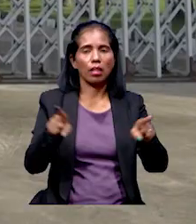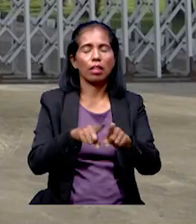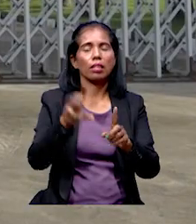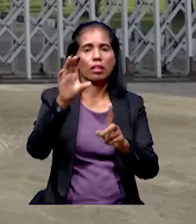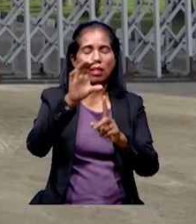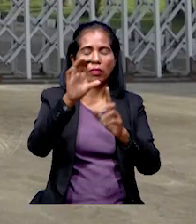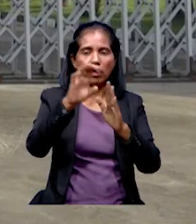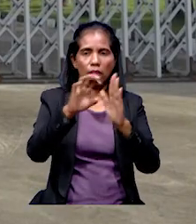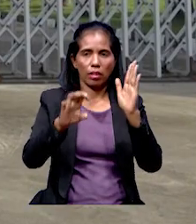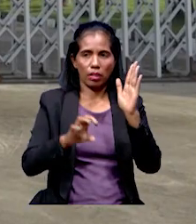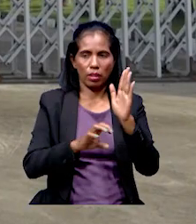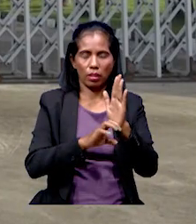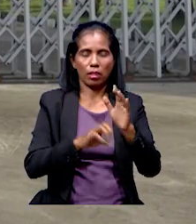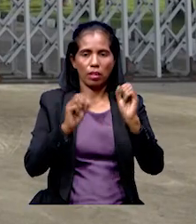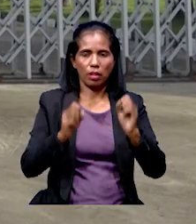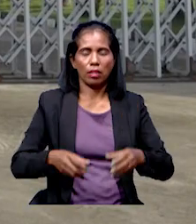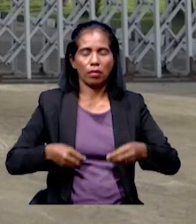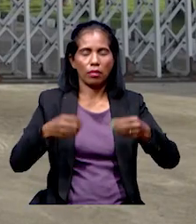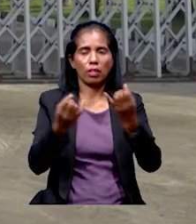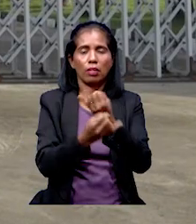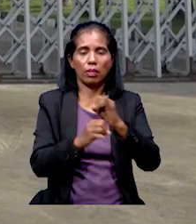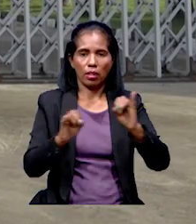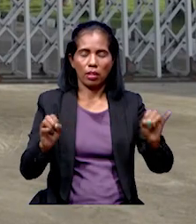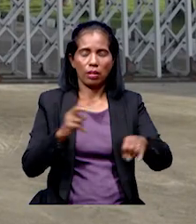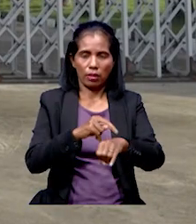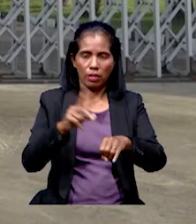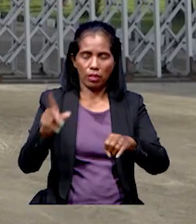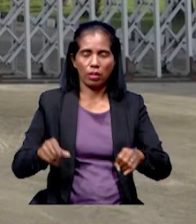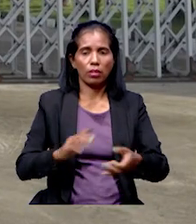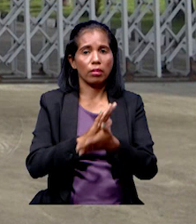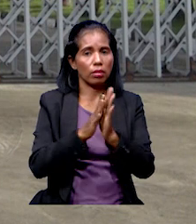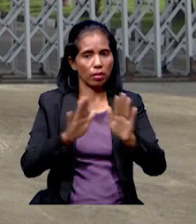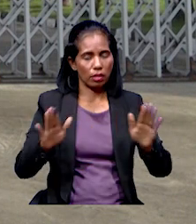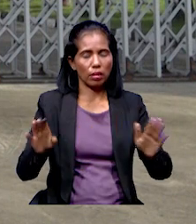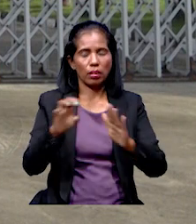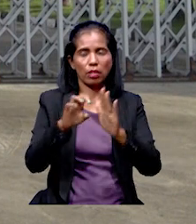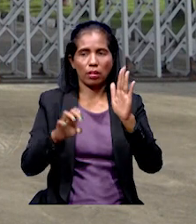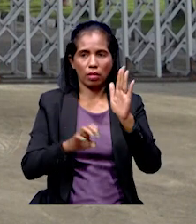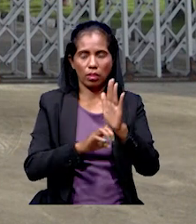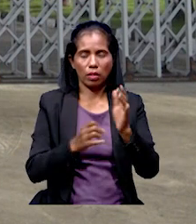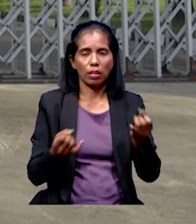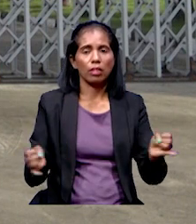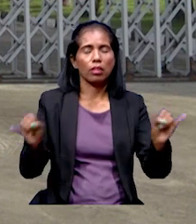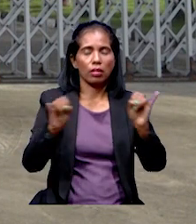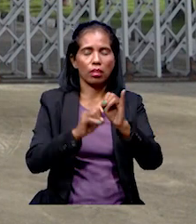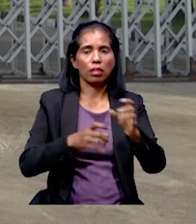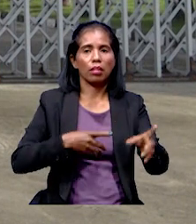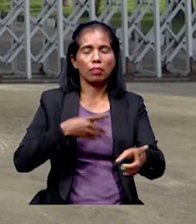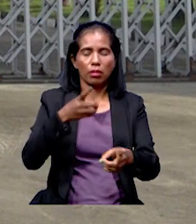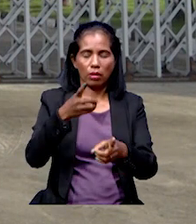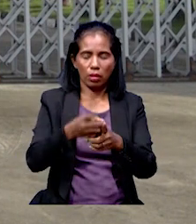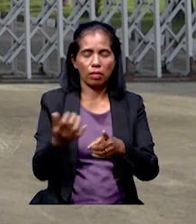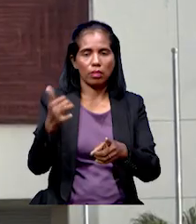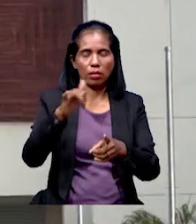estado simbolo no garantia independensia nasional no unidade estado nian no institusi demokratika sirene